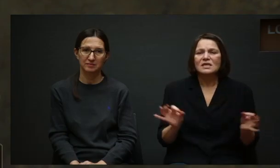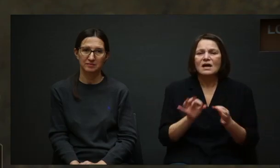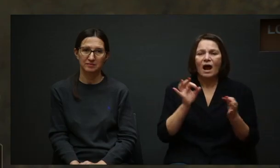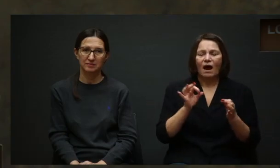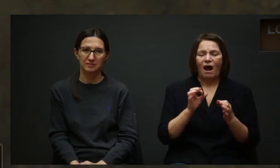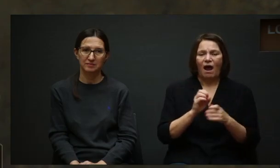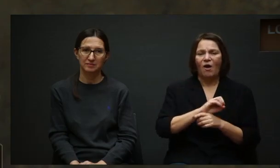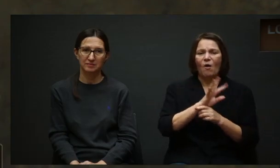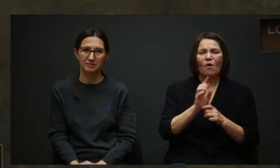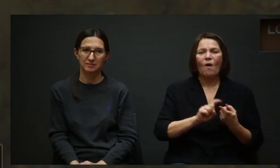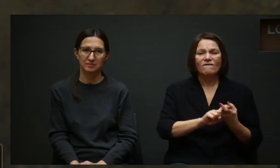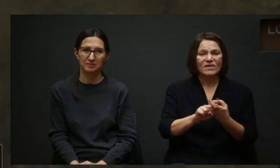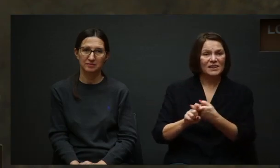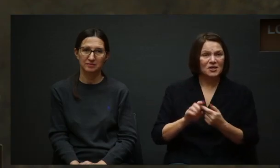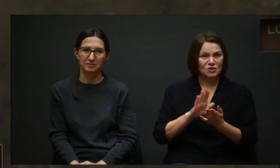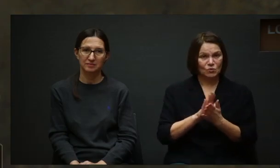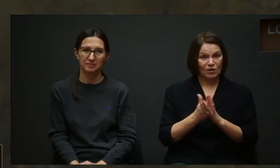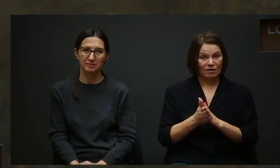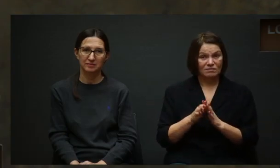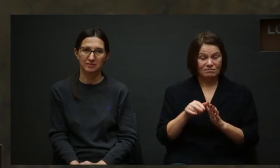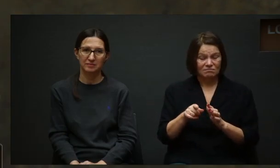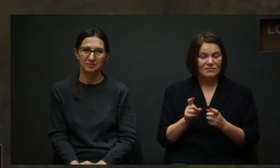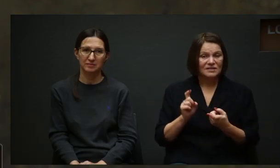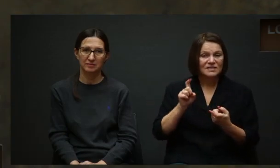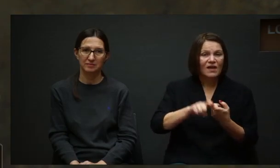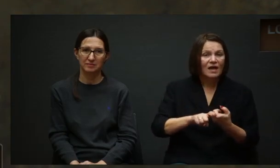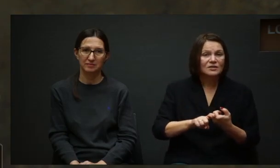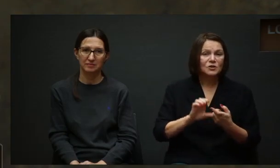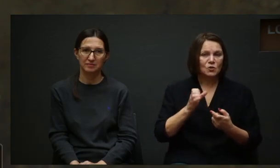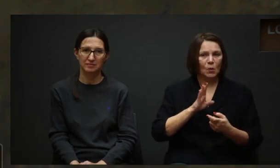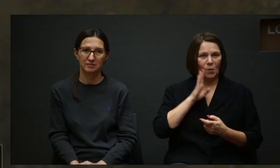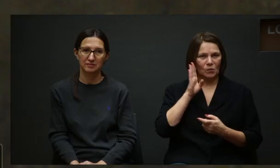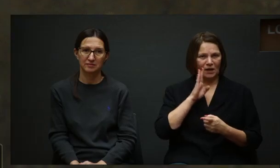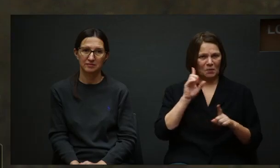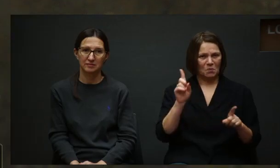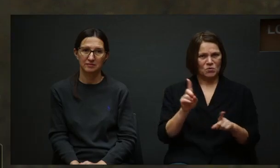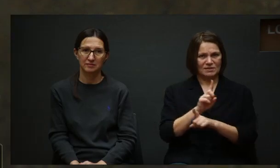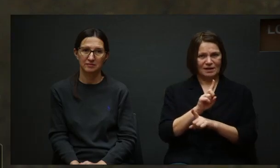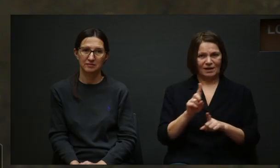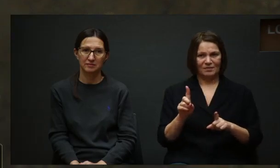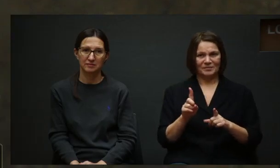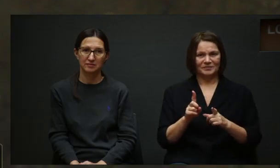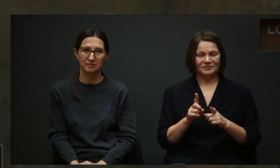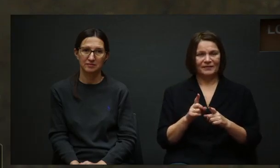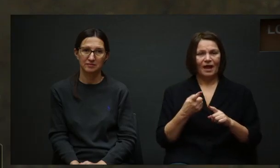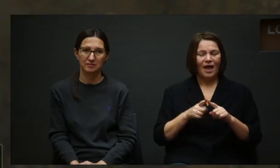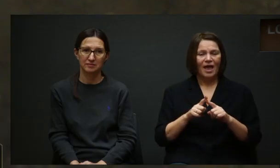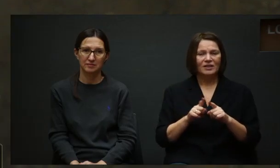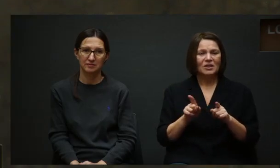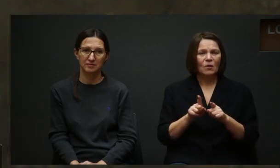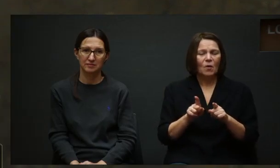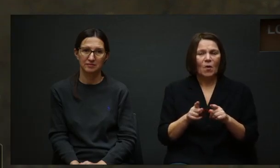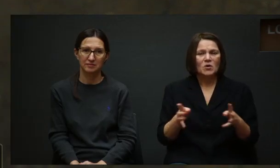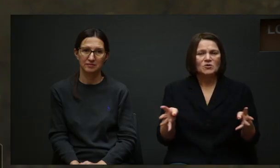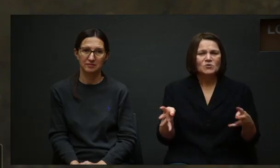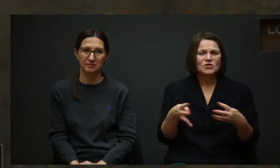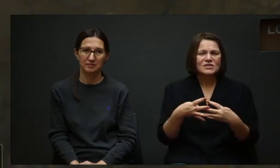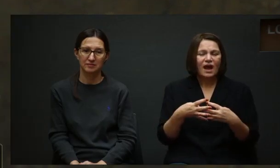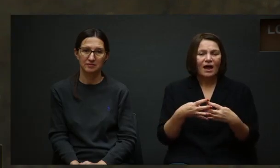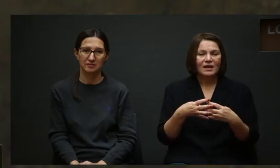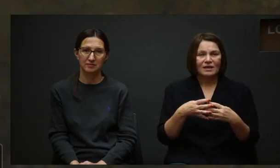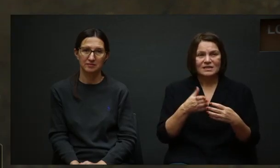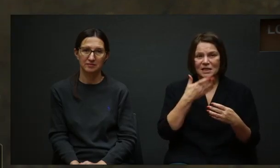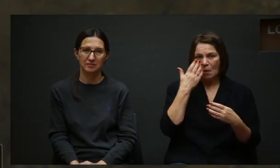ковидная ситуация. Вот он связан с утренним музеем. Это сочетание запаха